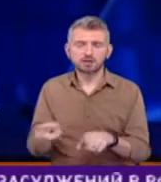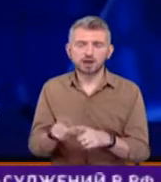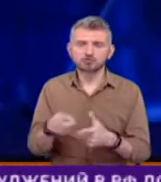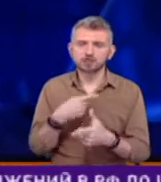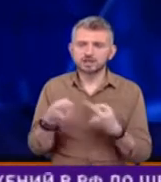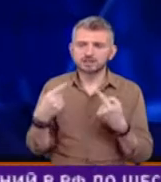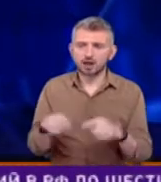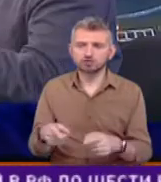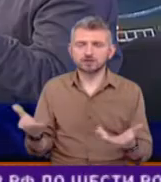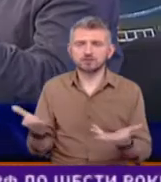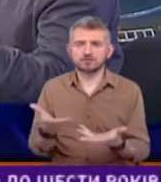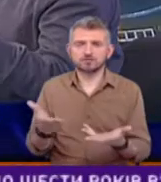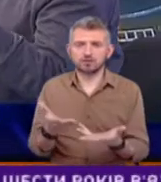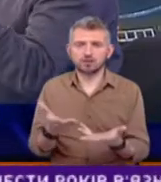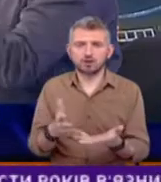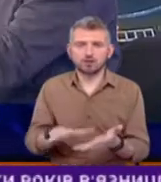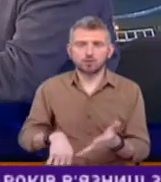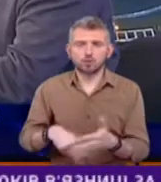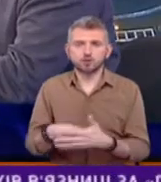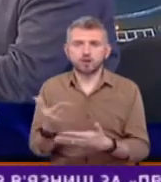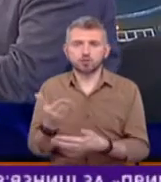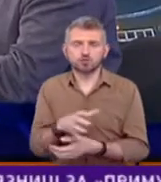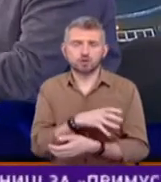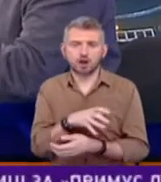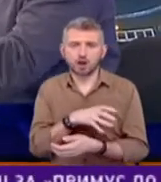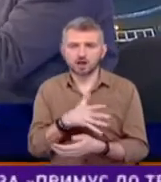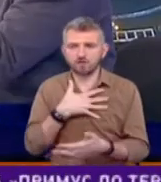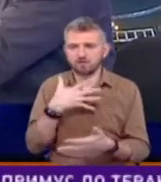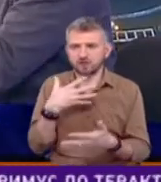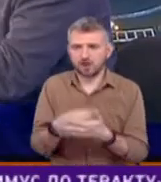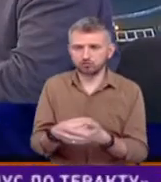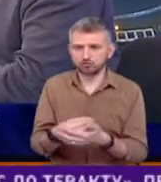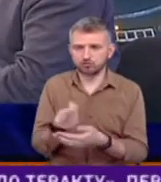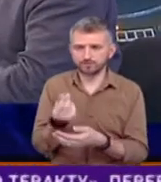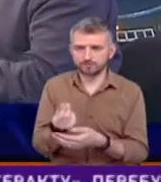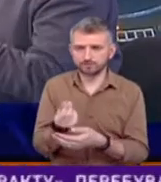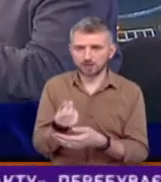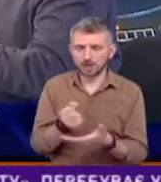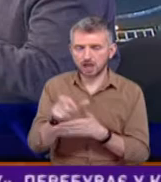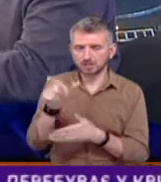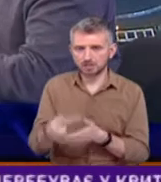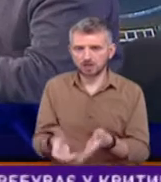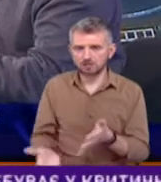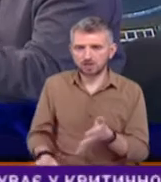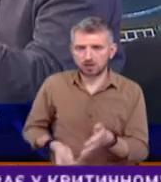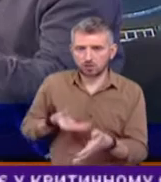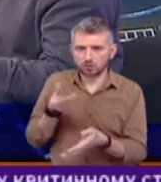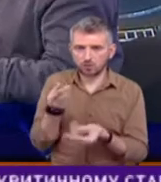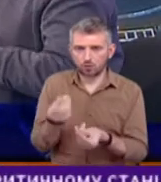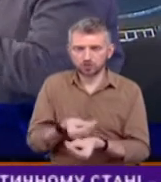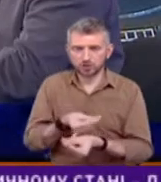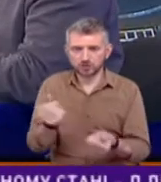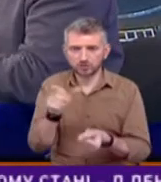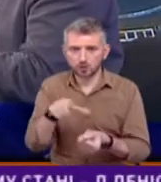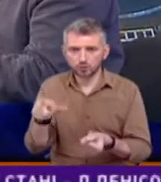з якоюсь кишені олігарха або власної кишені там, кандидата, витягаються гроші, роздаються людям, і